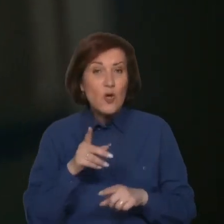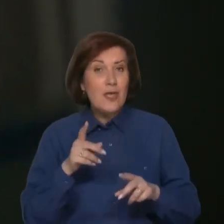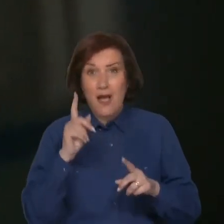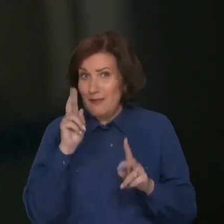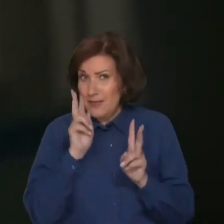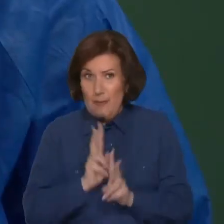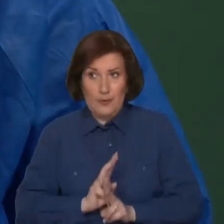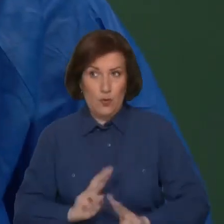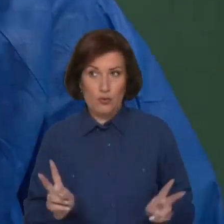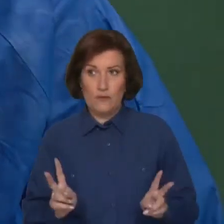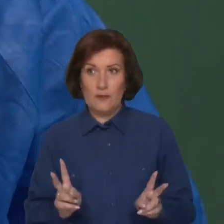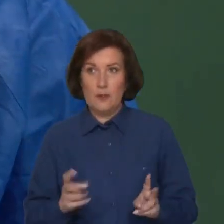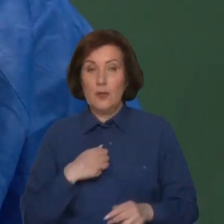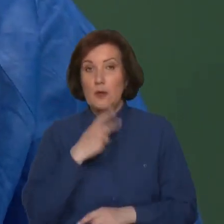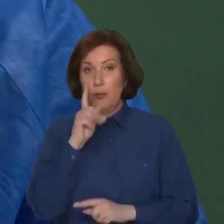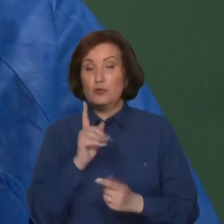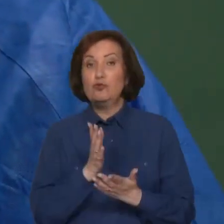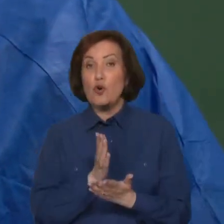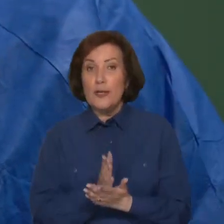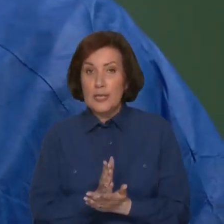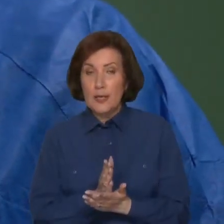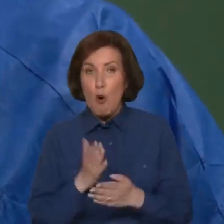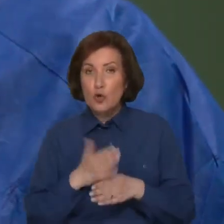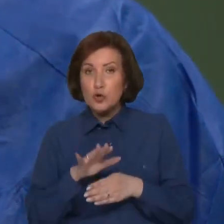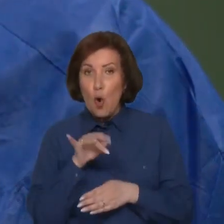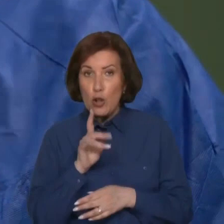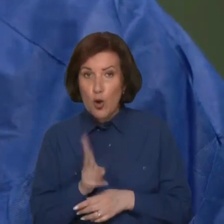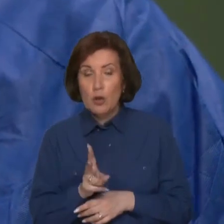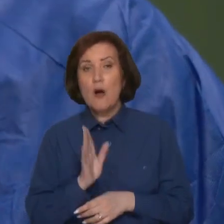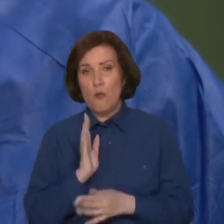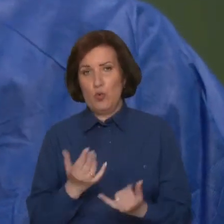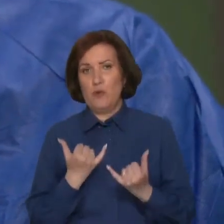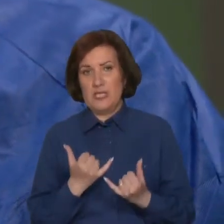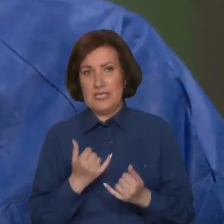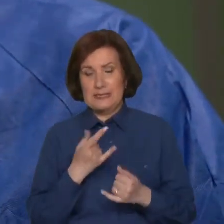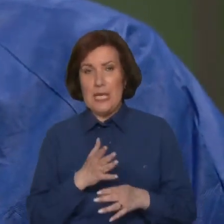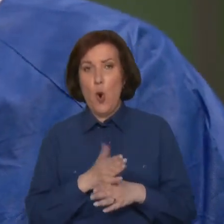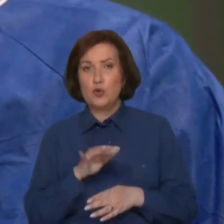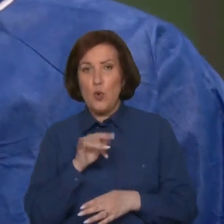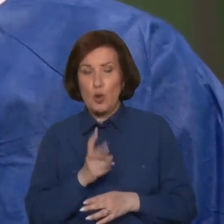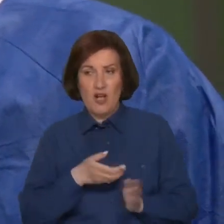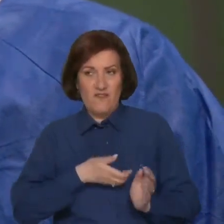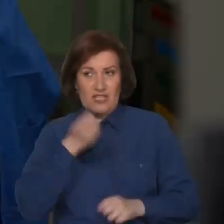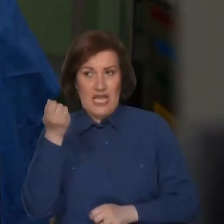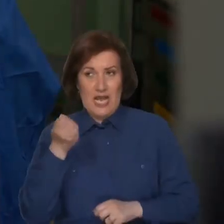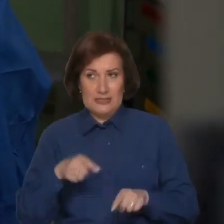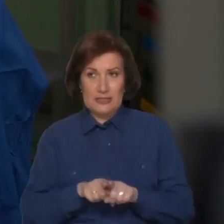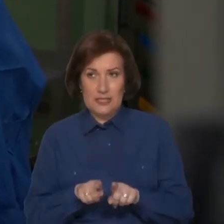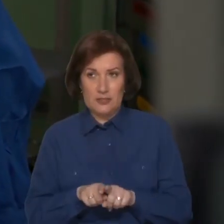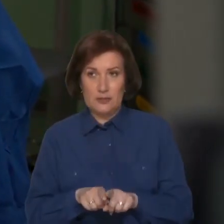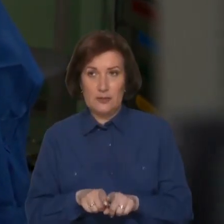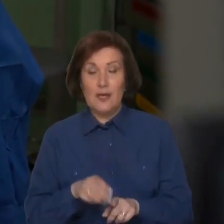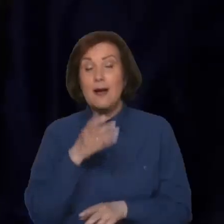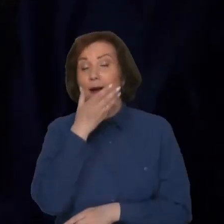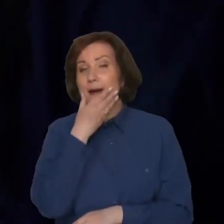не підозрювала. Ми побачили, що є осколок, і будемо зараз цей осколок видаляти теж.